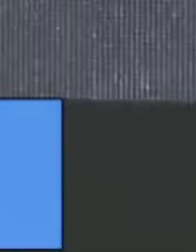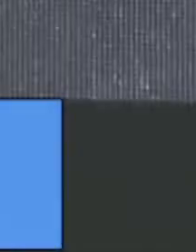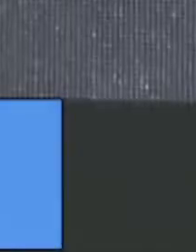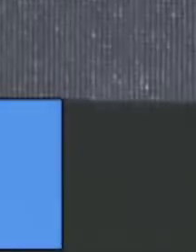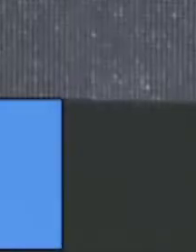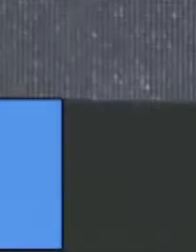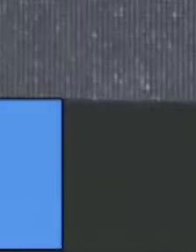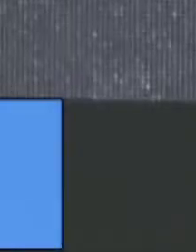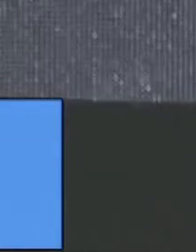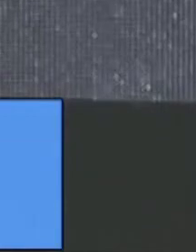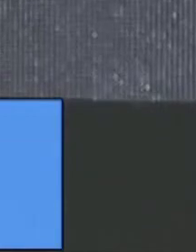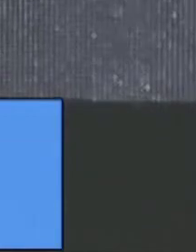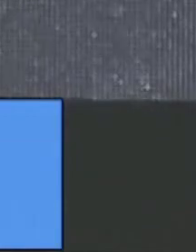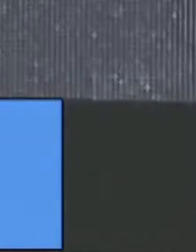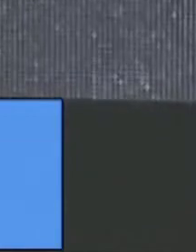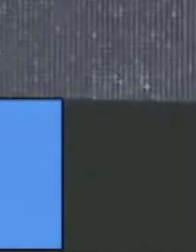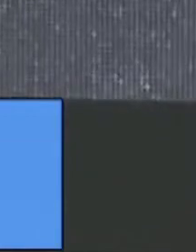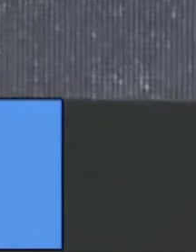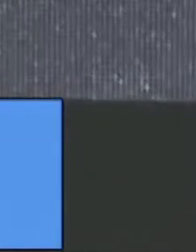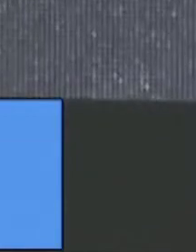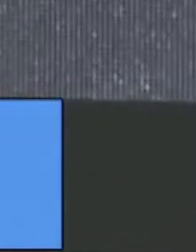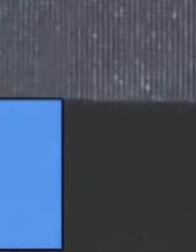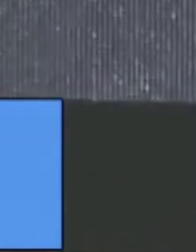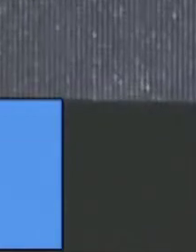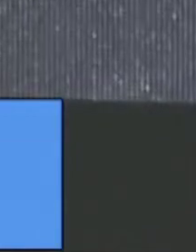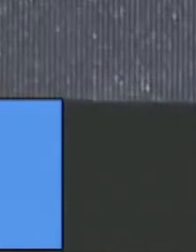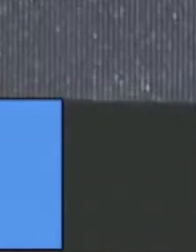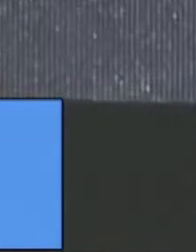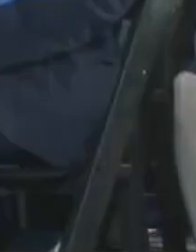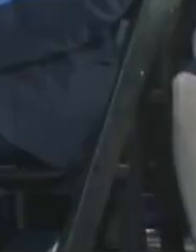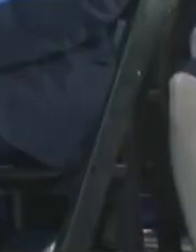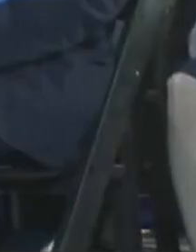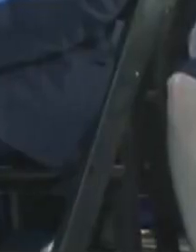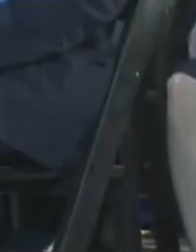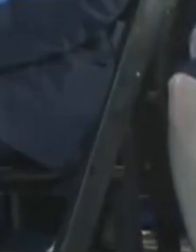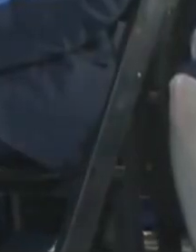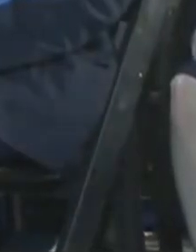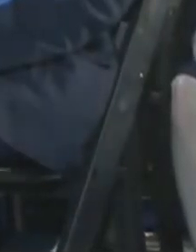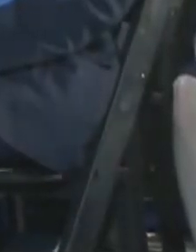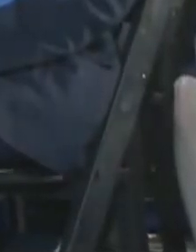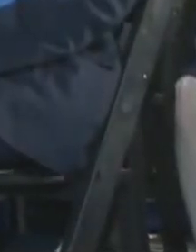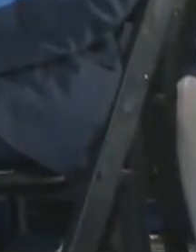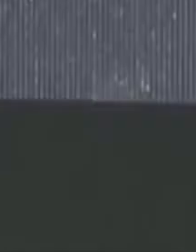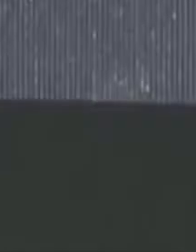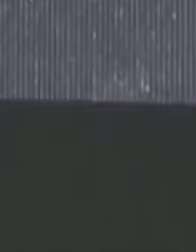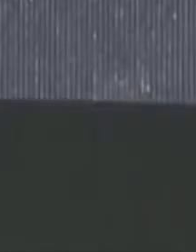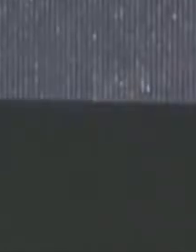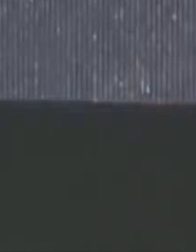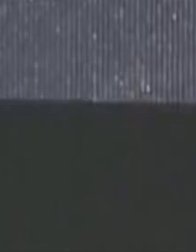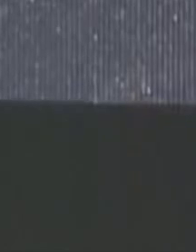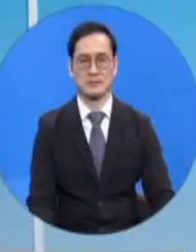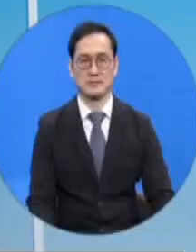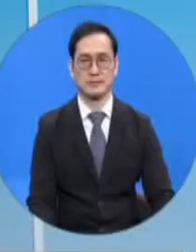국민과 함께 대한민국 대전환. 이재명은 합니다.